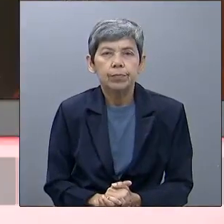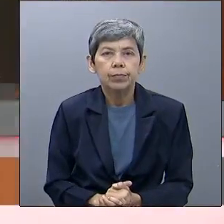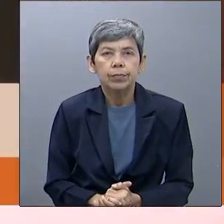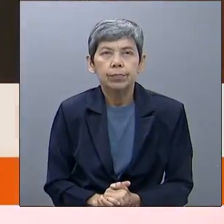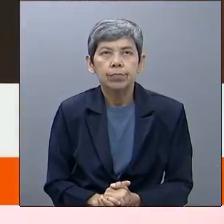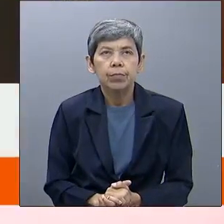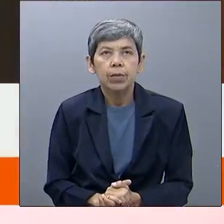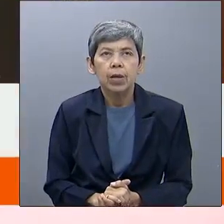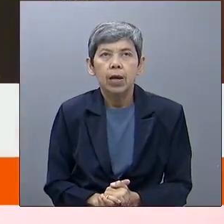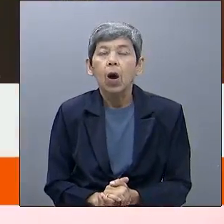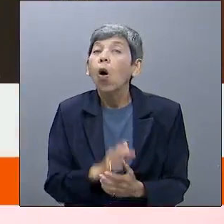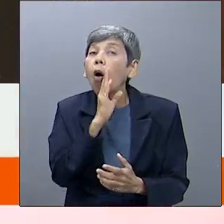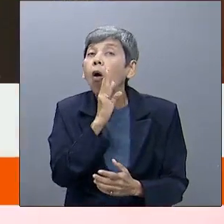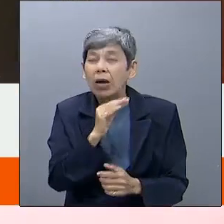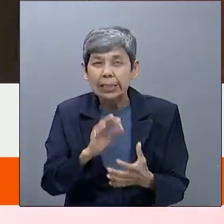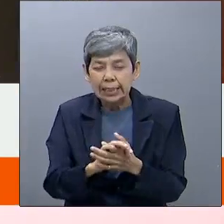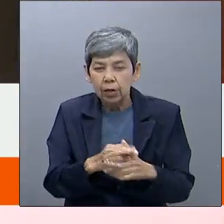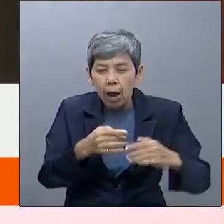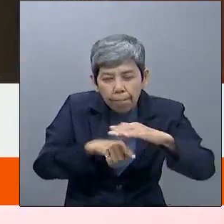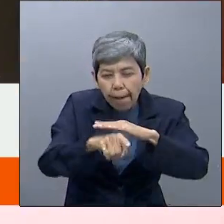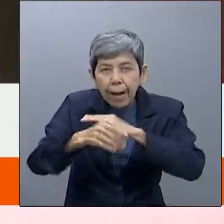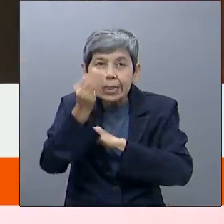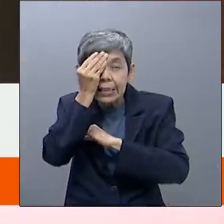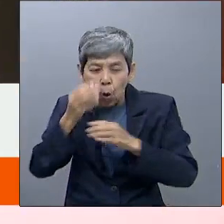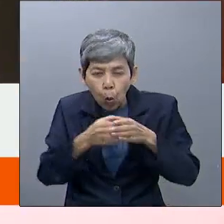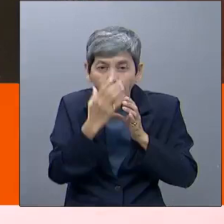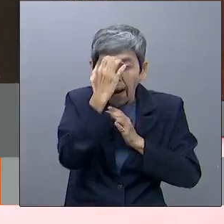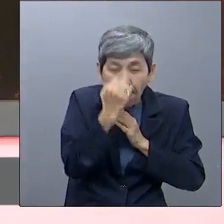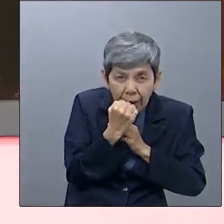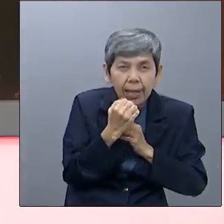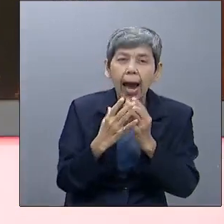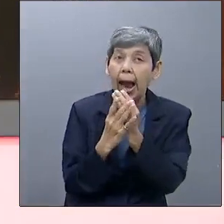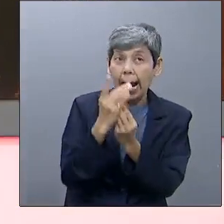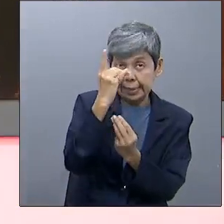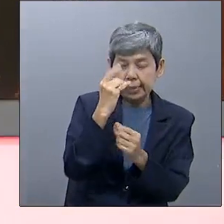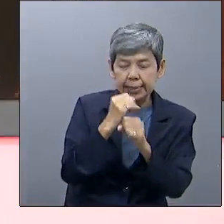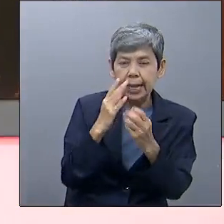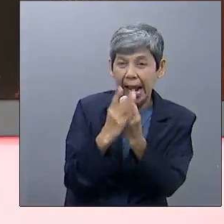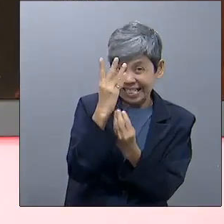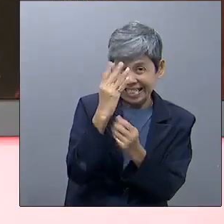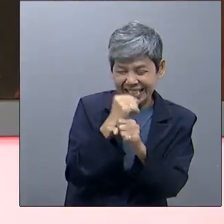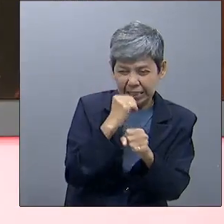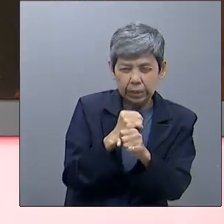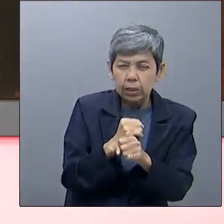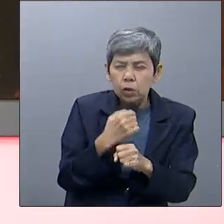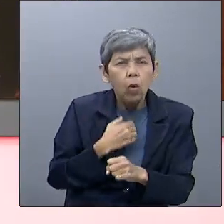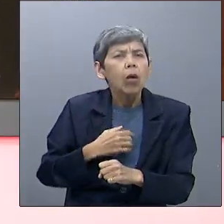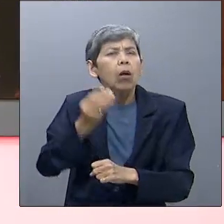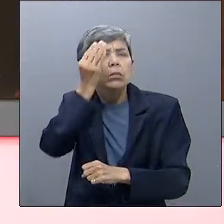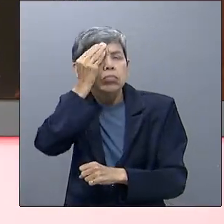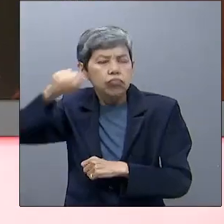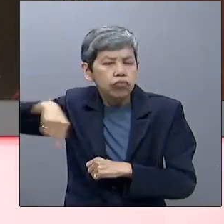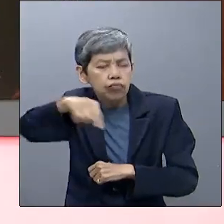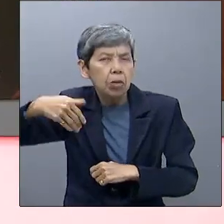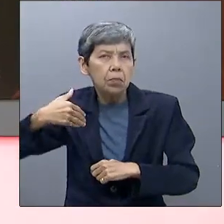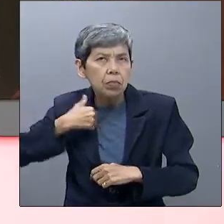คงไม่ผิดนักนะคะหากจะกล่าวว่าการลอบโจมตีอิสราเอลของกลุ่มฮามาสเมื่อ 4สัปดาห์ก่อนเนี่ยจุดชนวนแนวคิดสุดโต่งขึ้นในสังคมอิสราเอลทั้ง